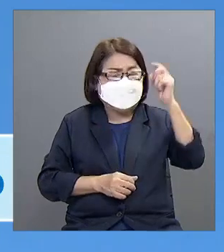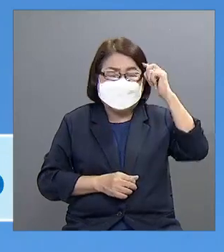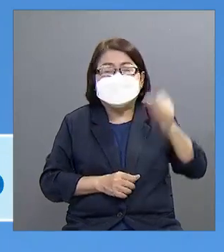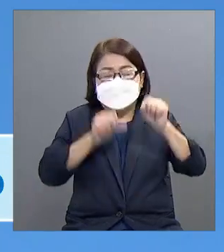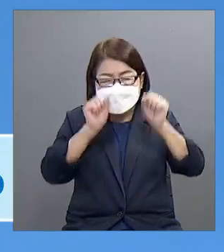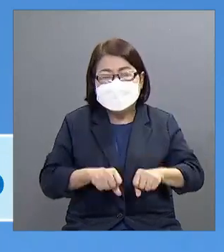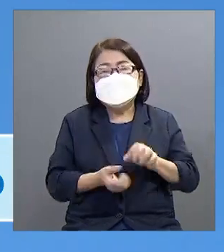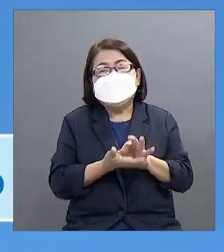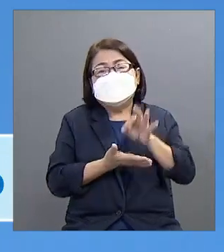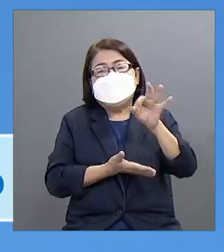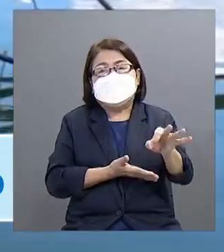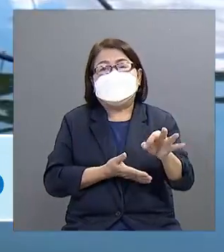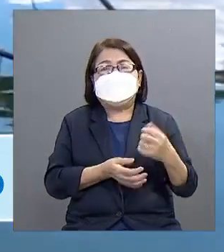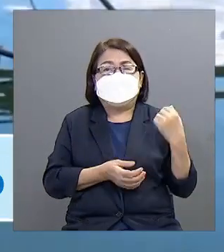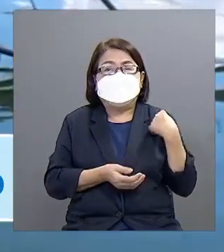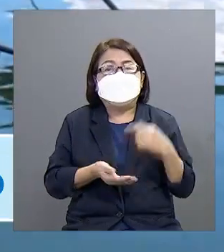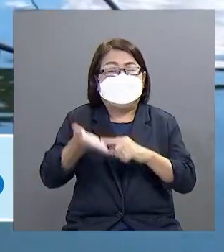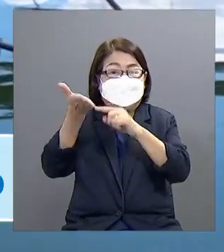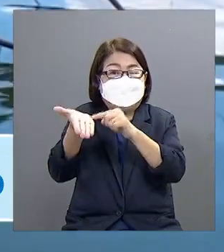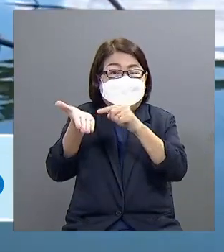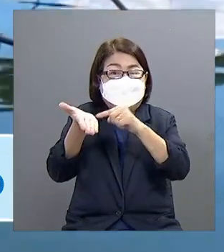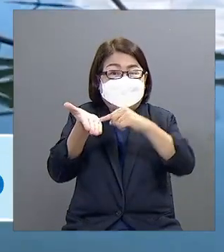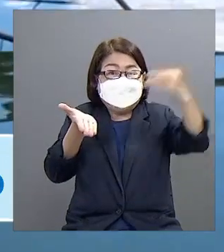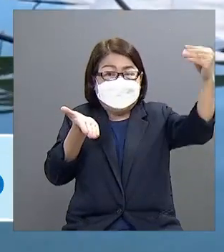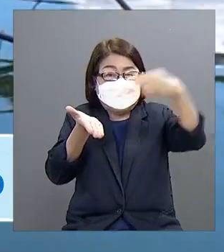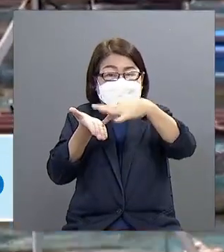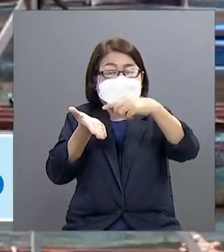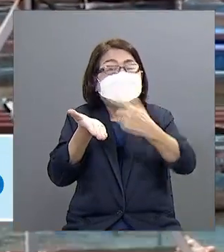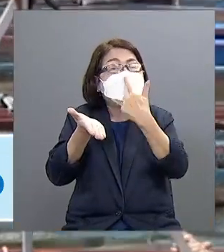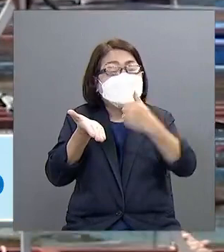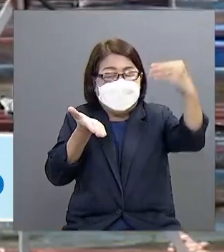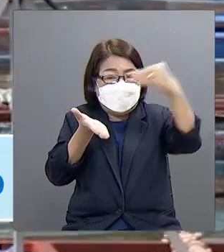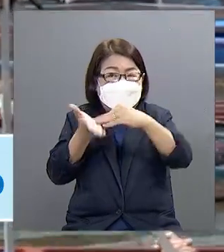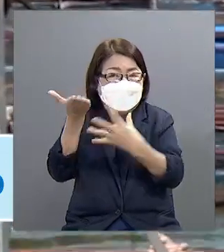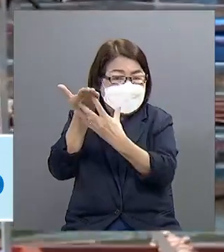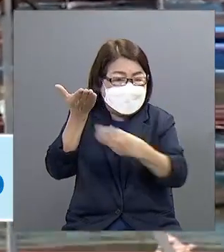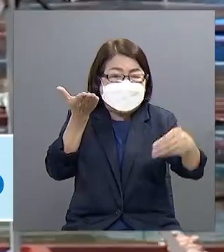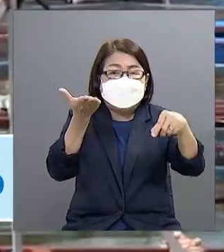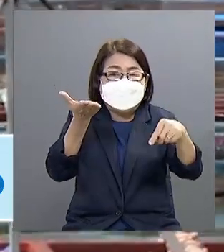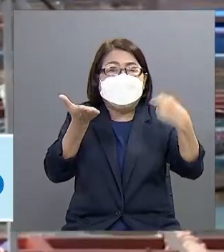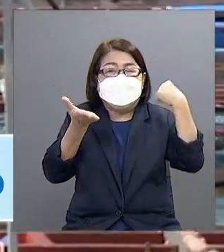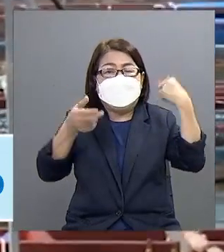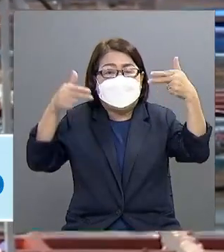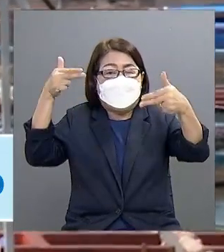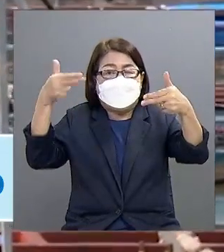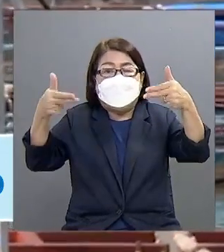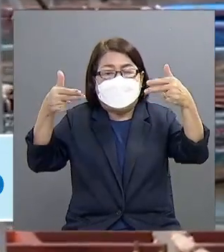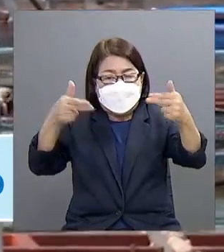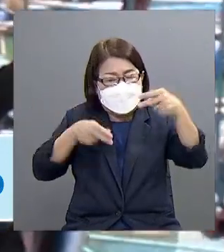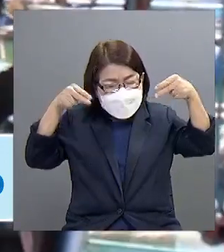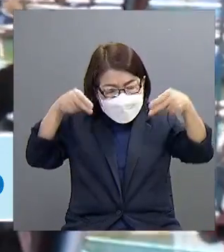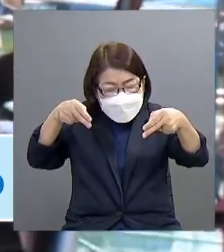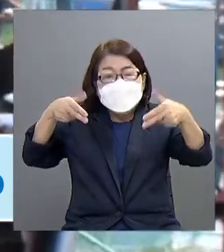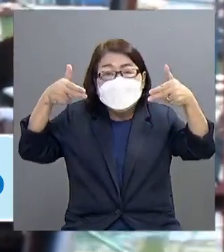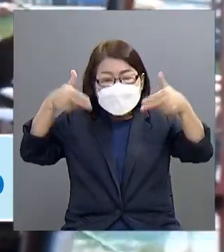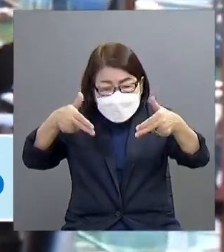โซลาร์เซลล์ครับเอามาเป็นไฟฟ้าที่ใช้ภายในกระชังแล้วก็ติดตั้งระบบกล้องวงจรปิดครับเอาไว้สังเกตอาการปลาภายในกระชังเ